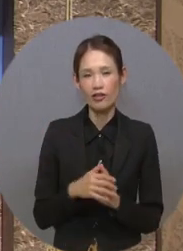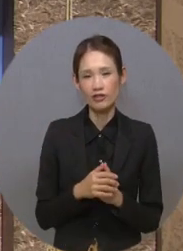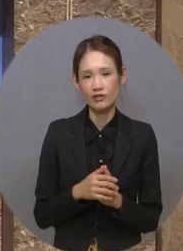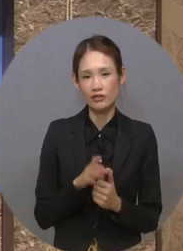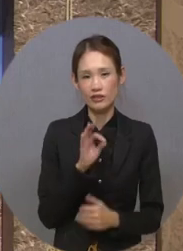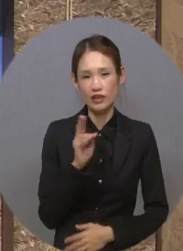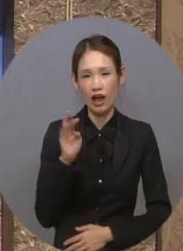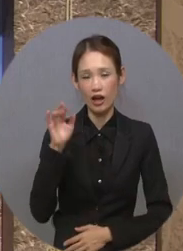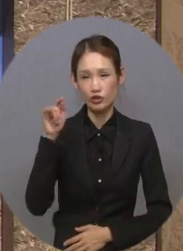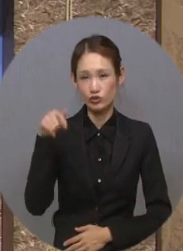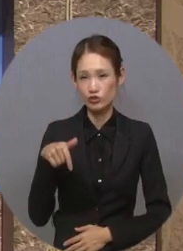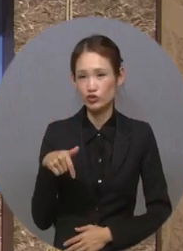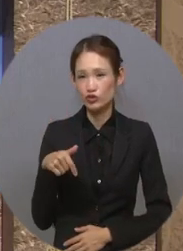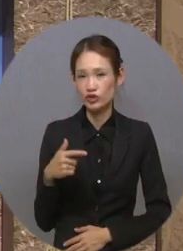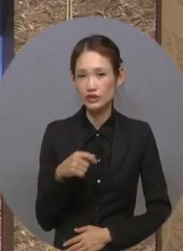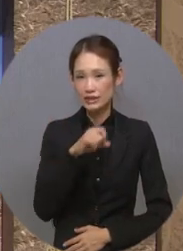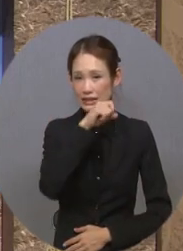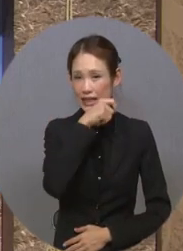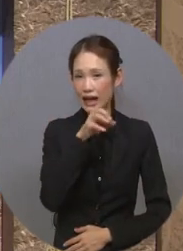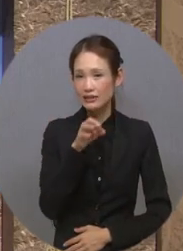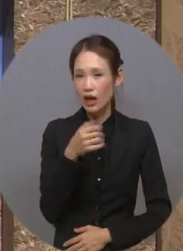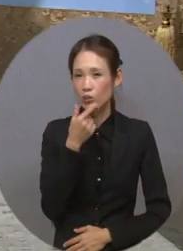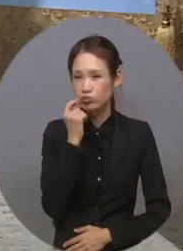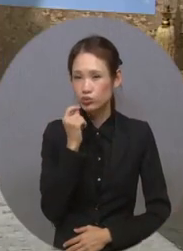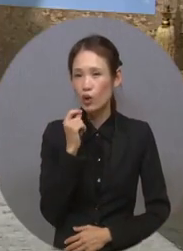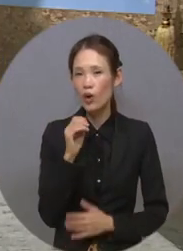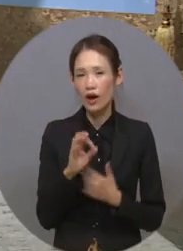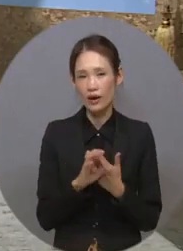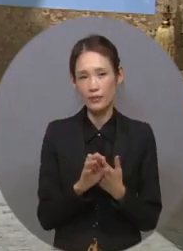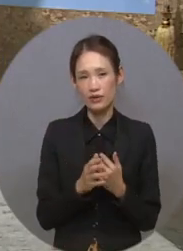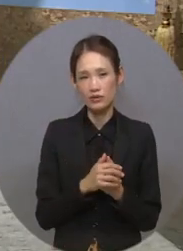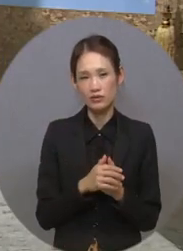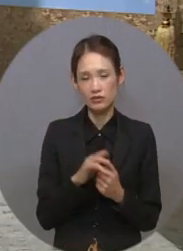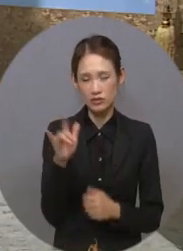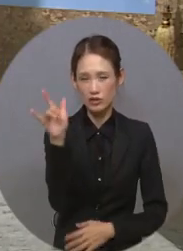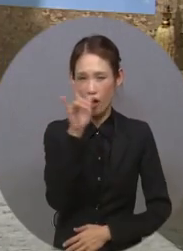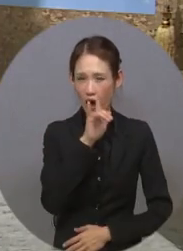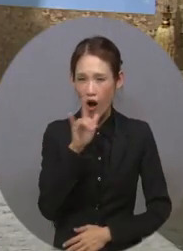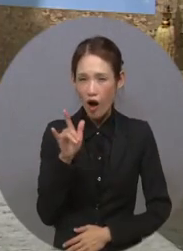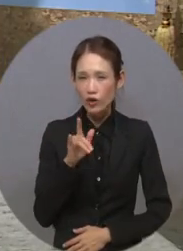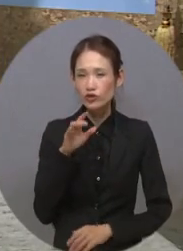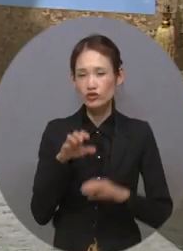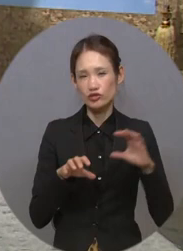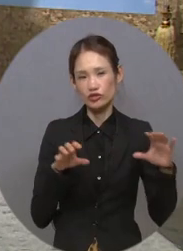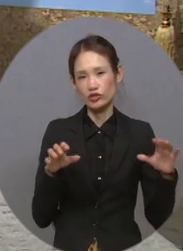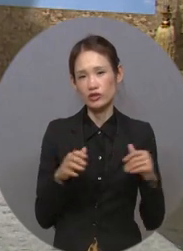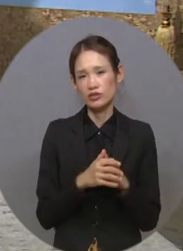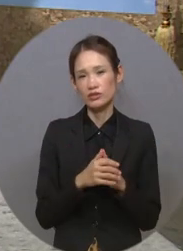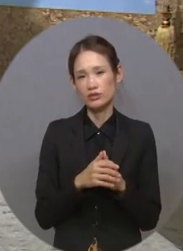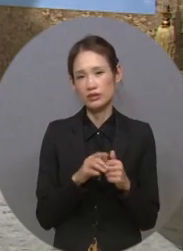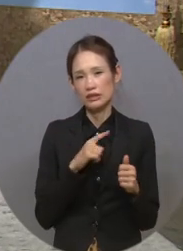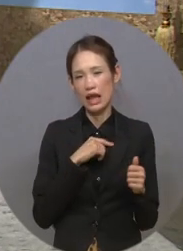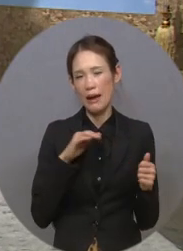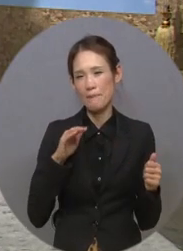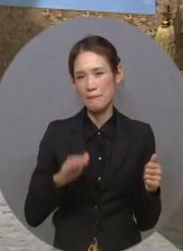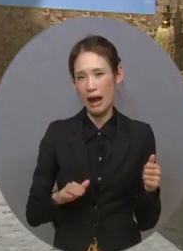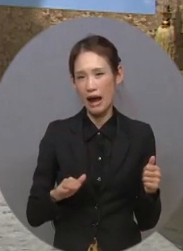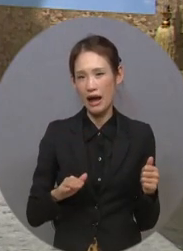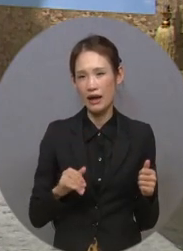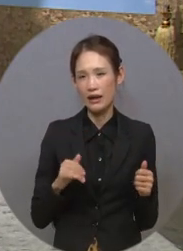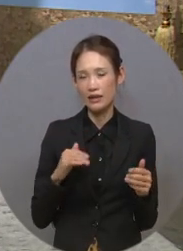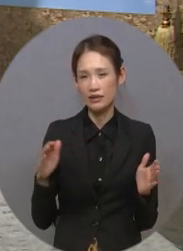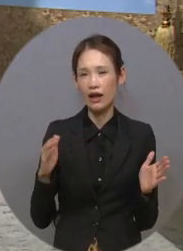양주가 예산이 좀 적을 때는 네. 전국에서 교육 수준이 최하위까지